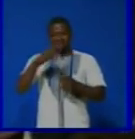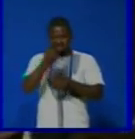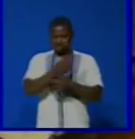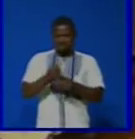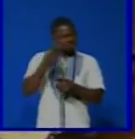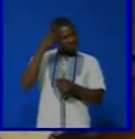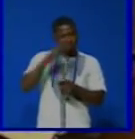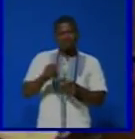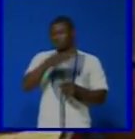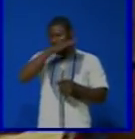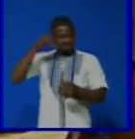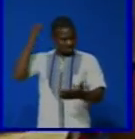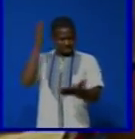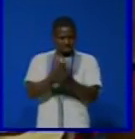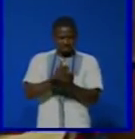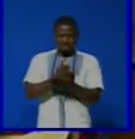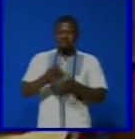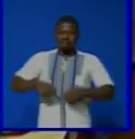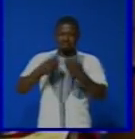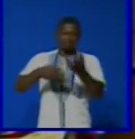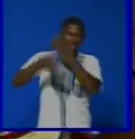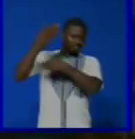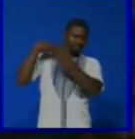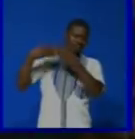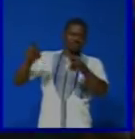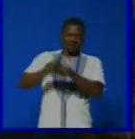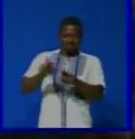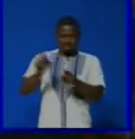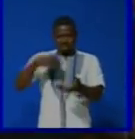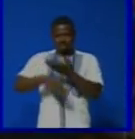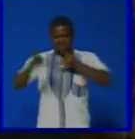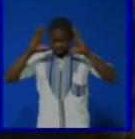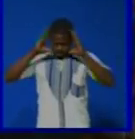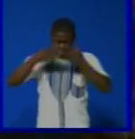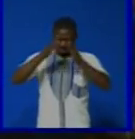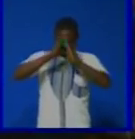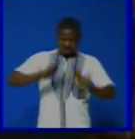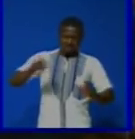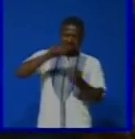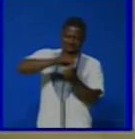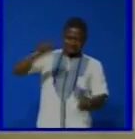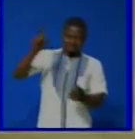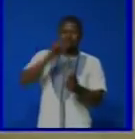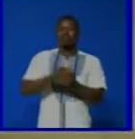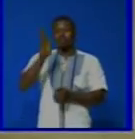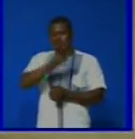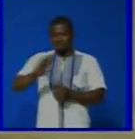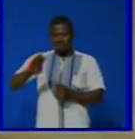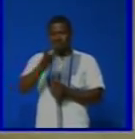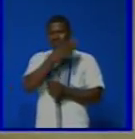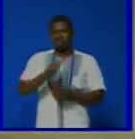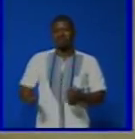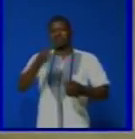pays. Au même moment, à la grande mosquée de Dulasoba, les différents imams de la ville de Sia sont